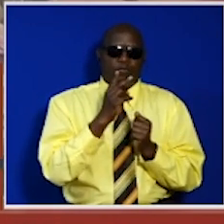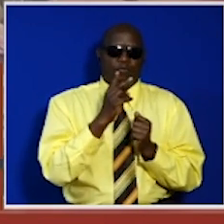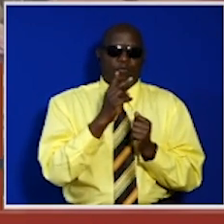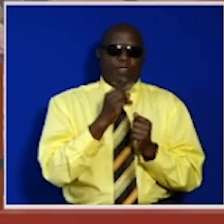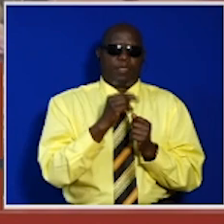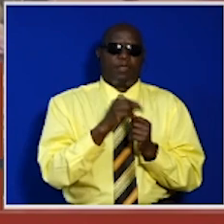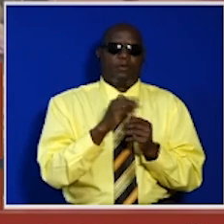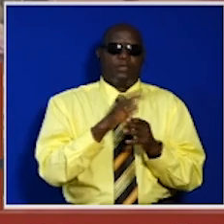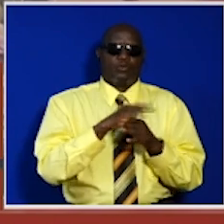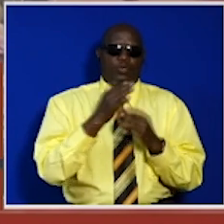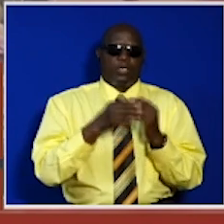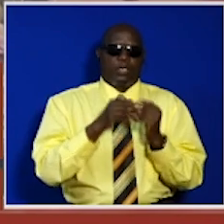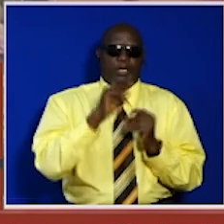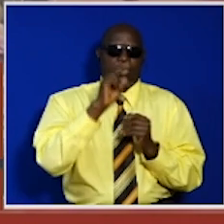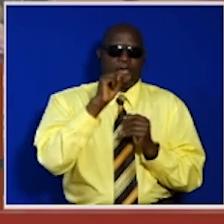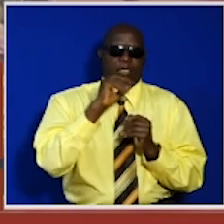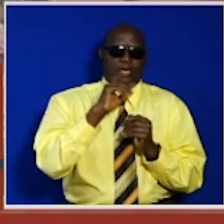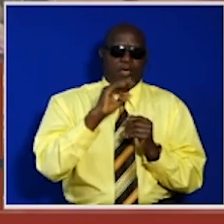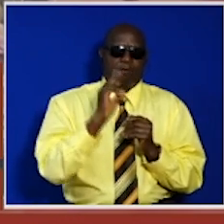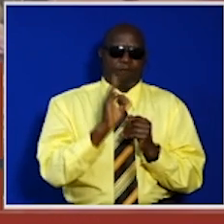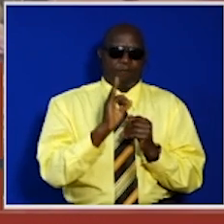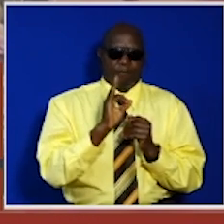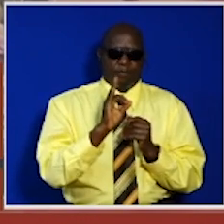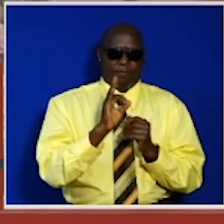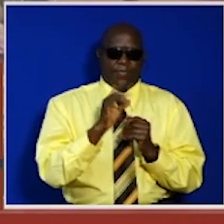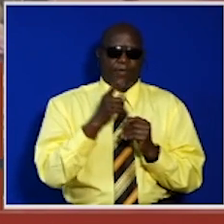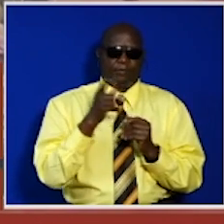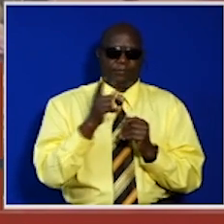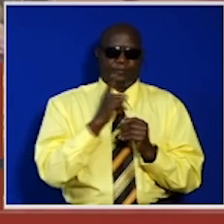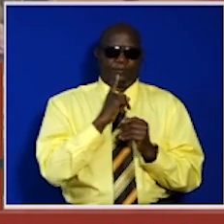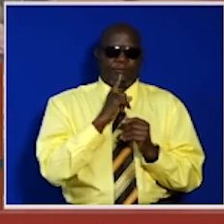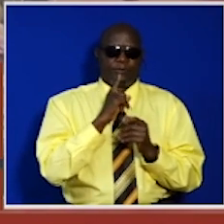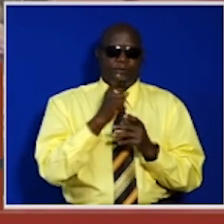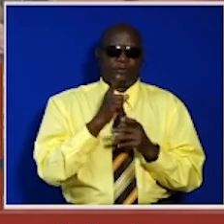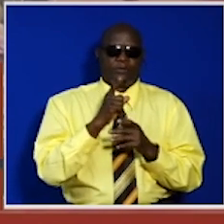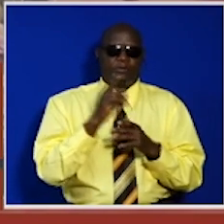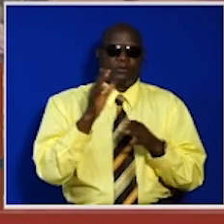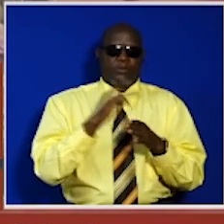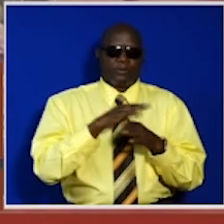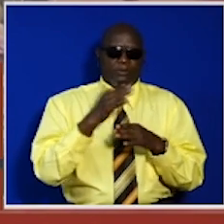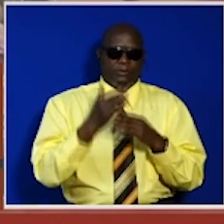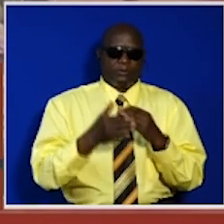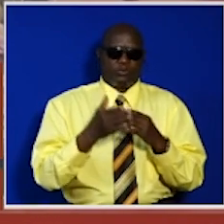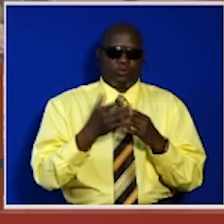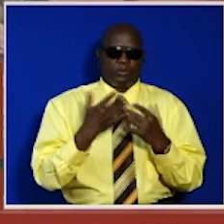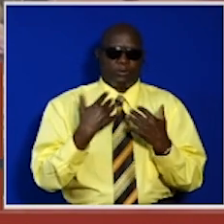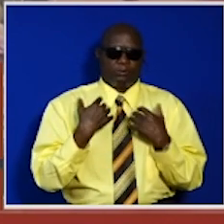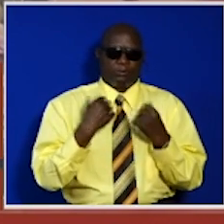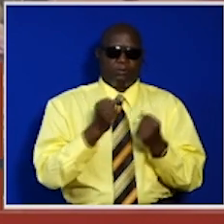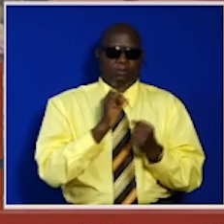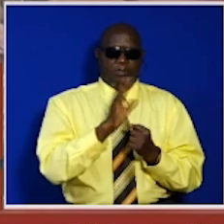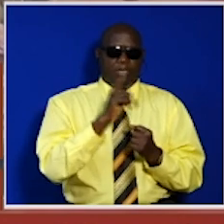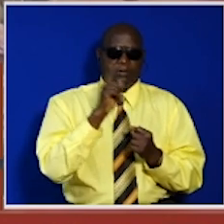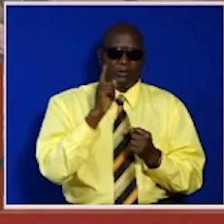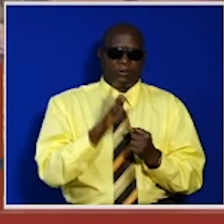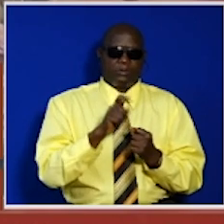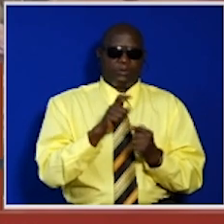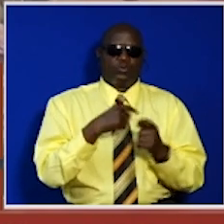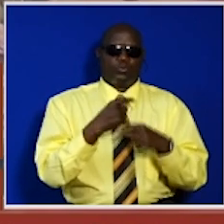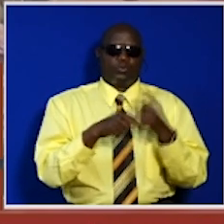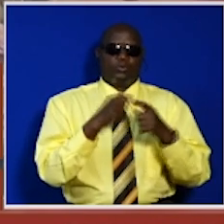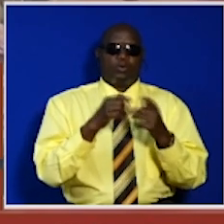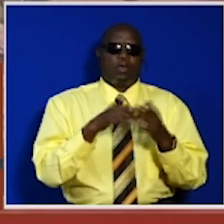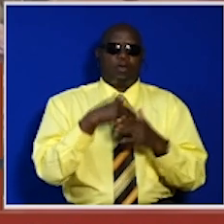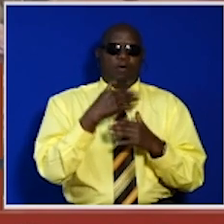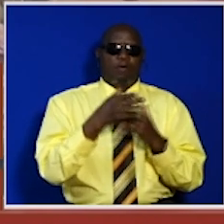NHIF. Miungano hiyo aidha imeendelea kushikilia kuwa bima yao ya afya sharti iendelee hata baada ya tarehe 21